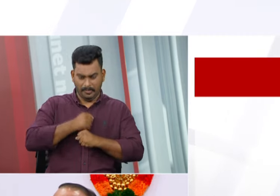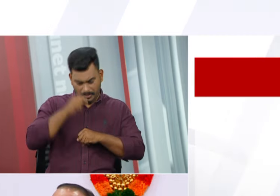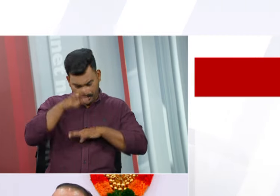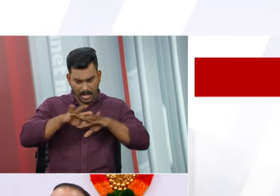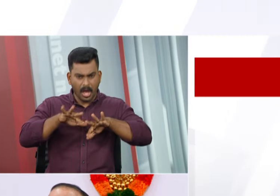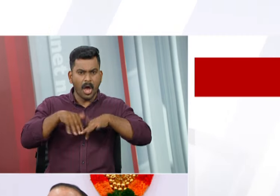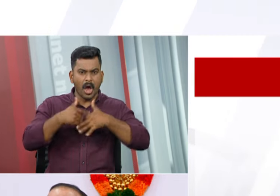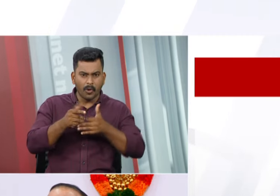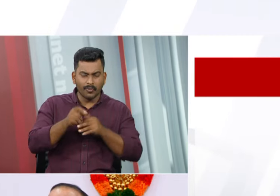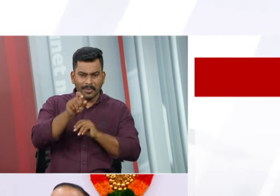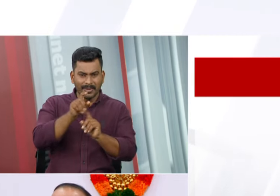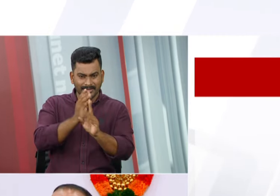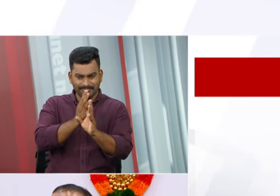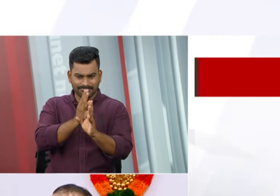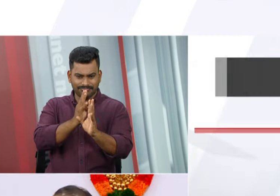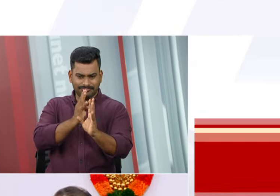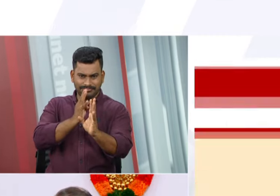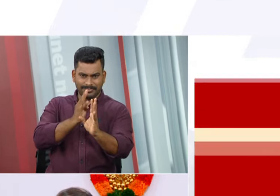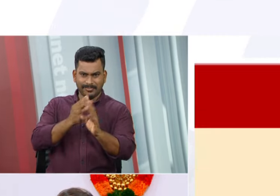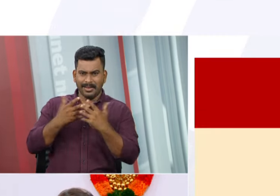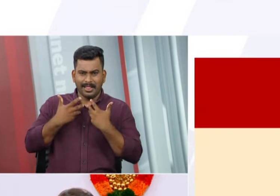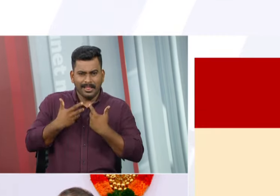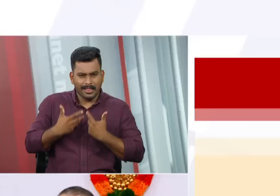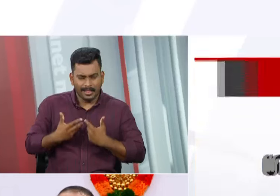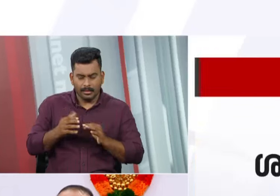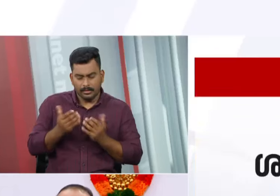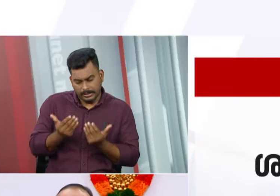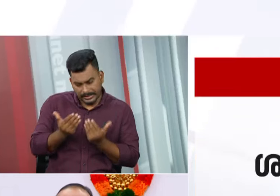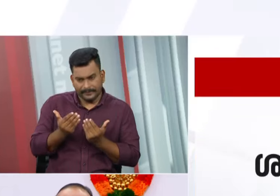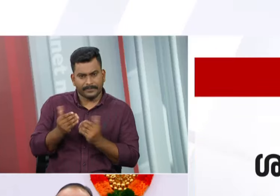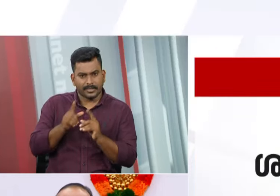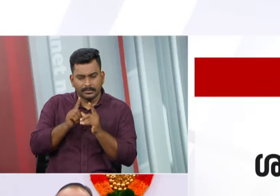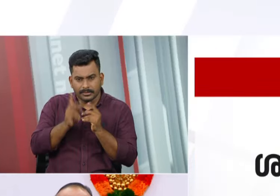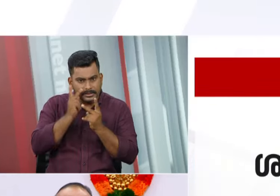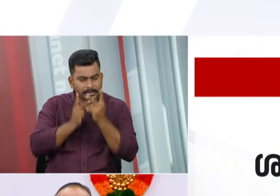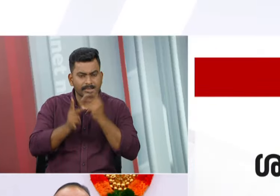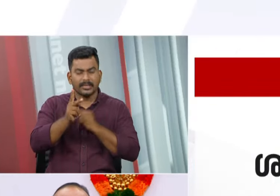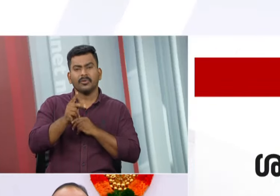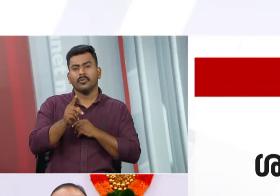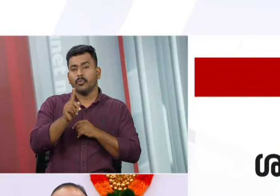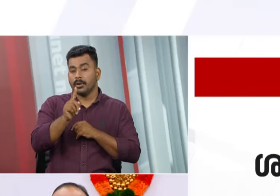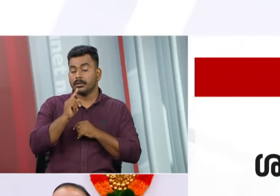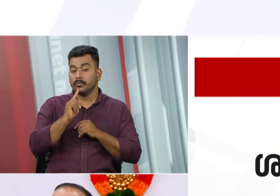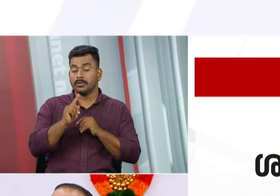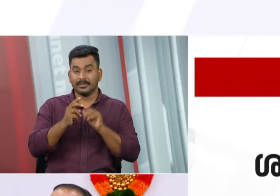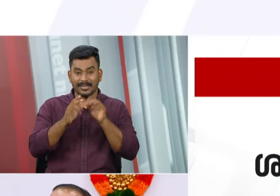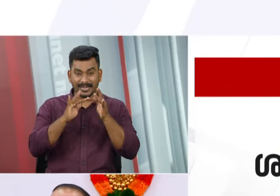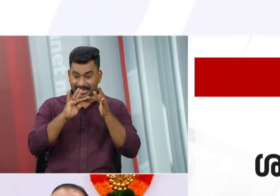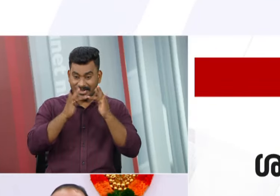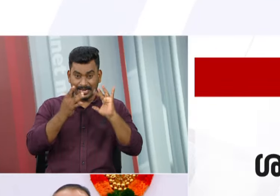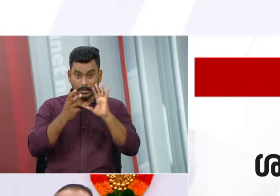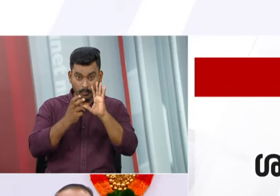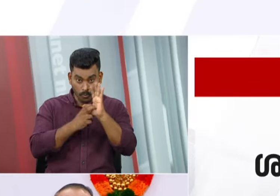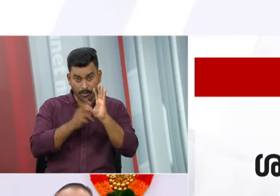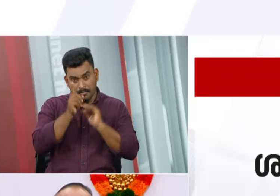ഉചിതമായ തീരുമാനം ഞങ്ങളെടുക്കും. എന്തുകൊണ്ടാണ് നമ്മൾ ഈ വെർച്വൽ ക്യൂ കമ്പൽസറി ആക്കിയത് എന്നുള്ള കാര്യം